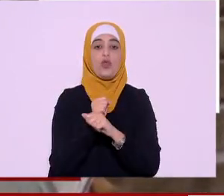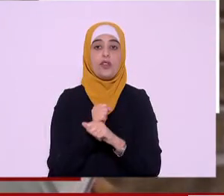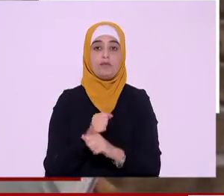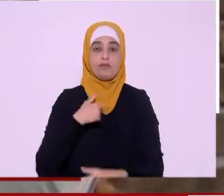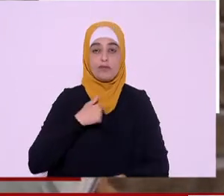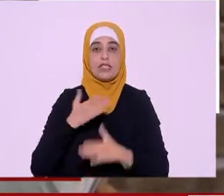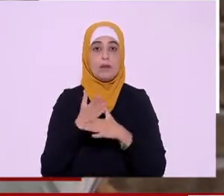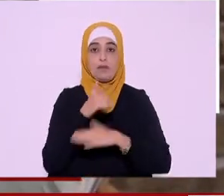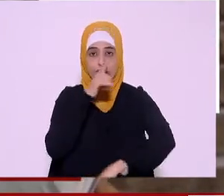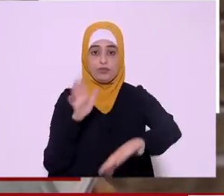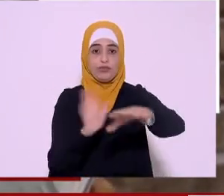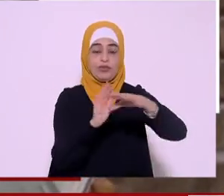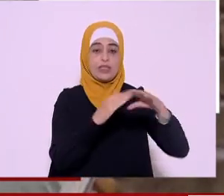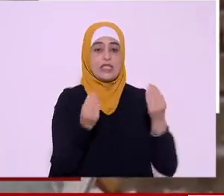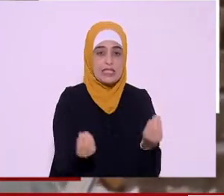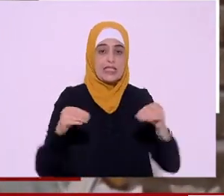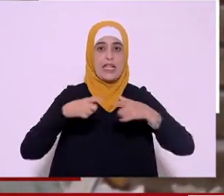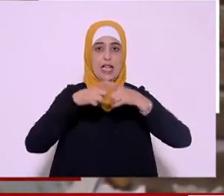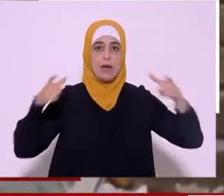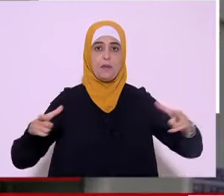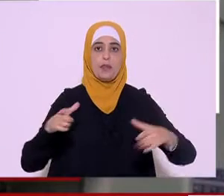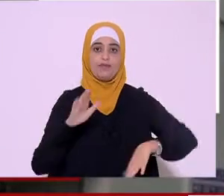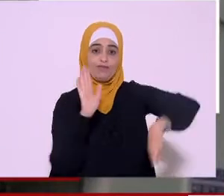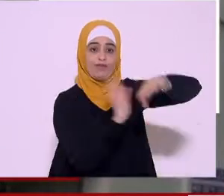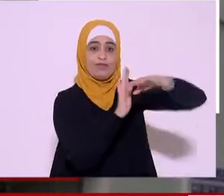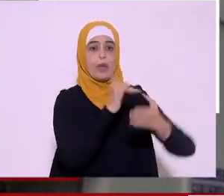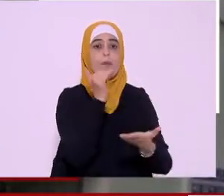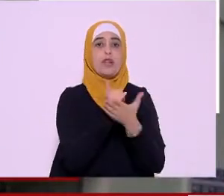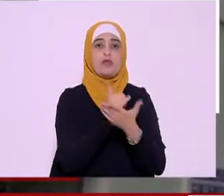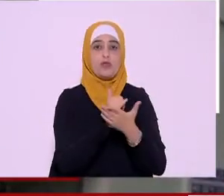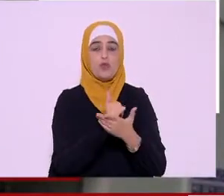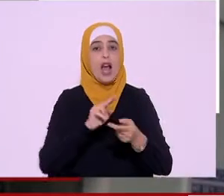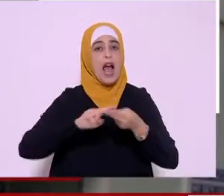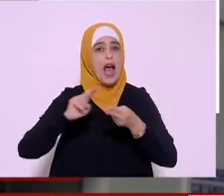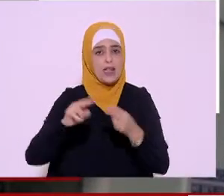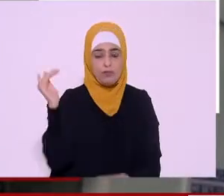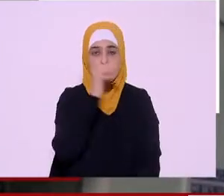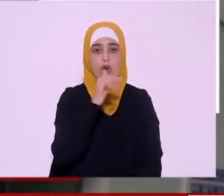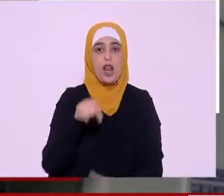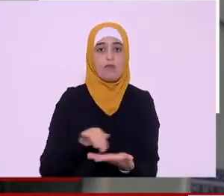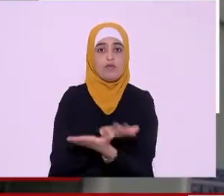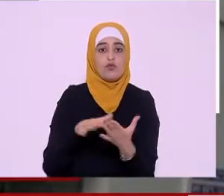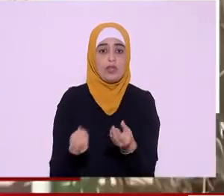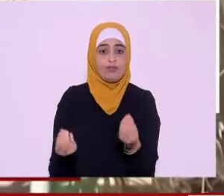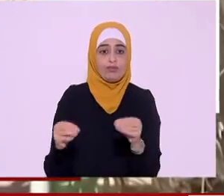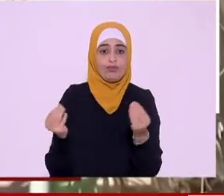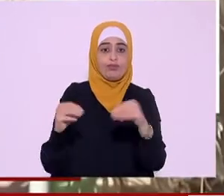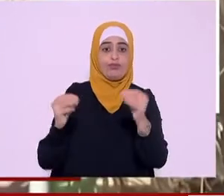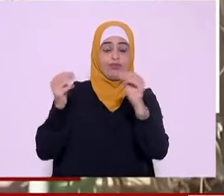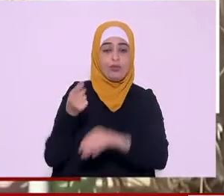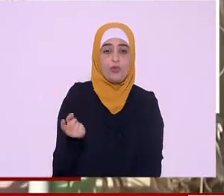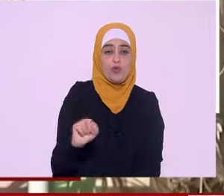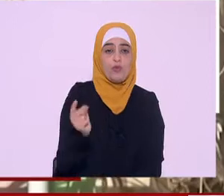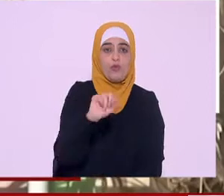العمل داعين إلى أوسع حشد ممكن لمطالبة المسؤولين بوضع الحلول السريعة لهذه الأزمة